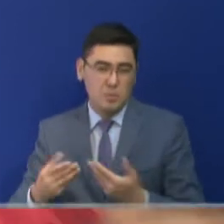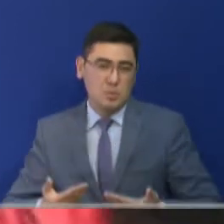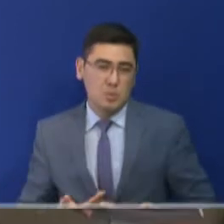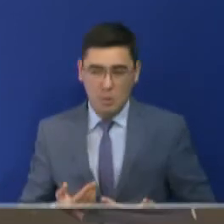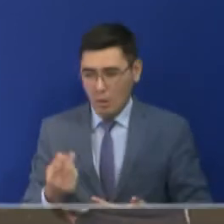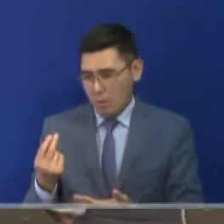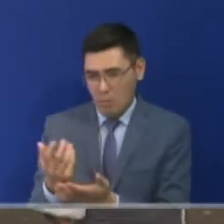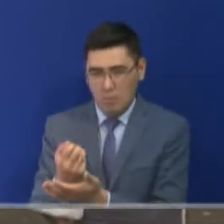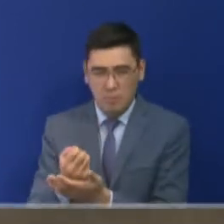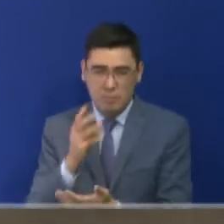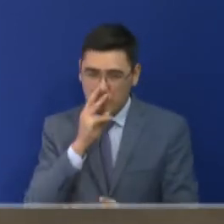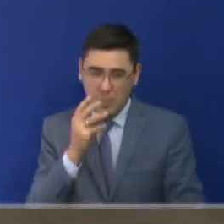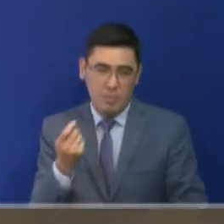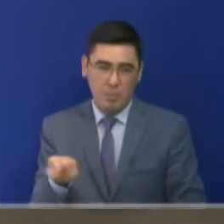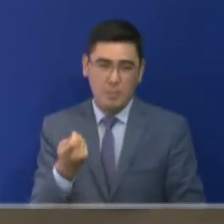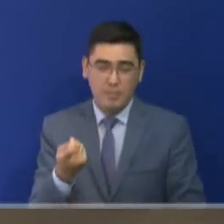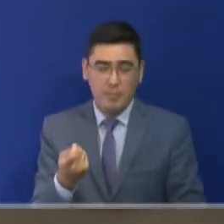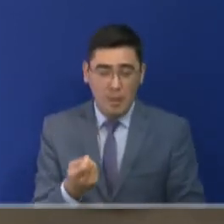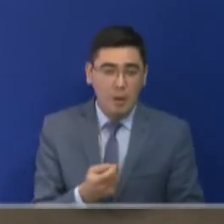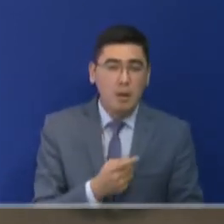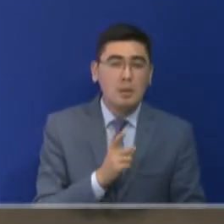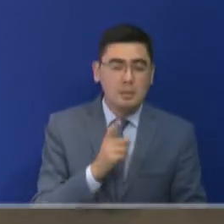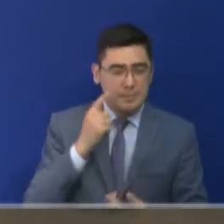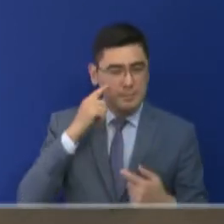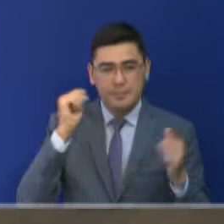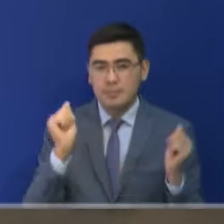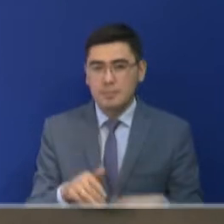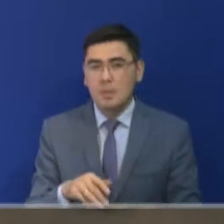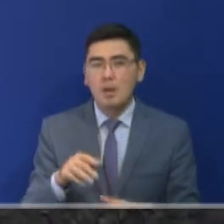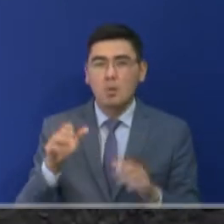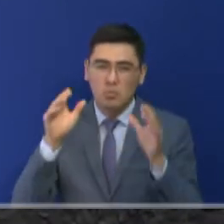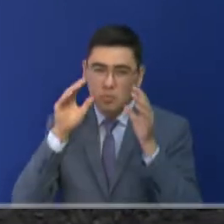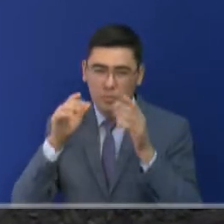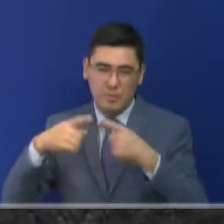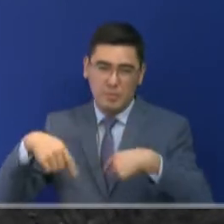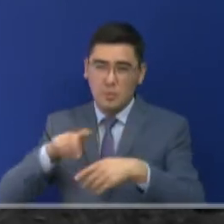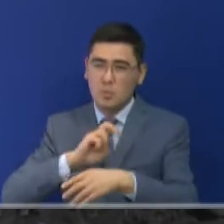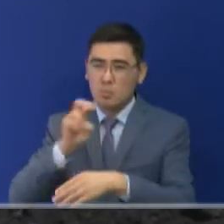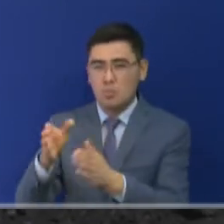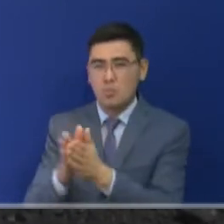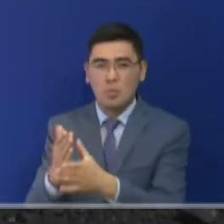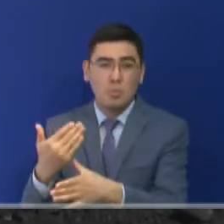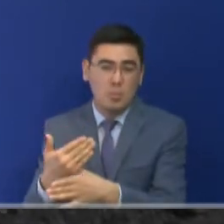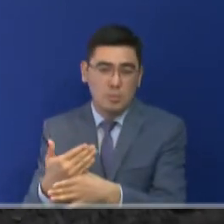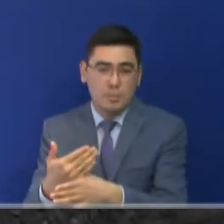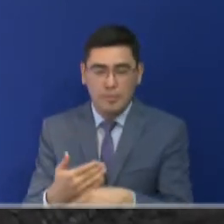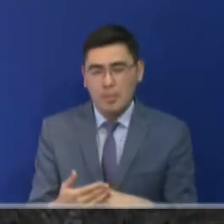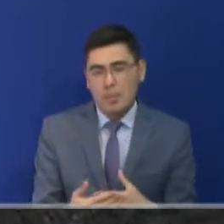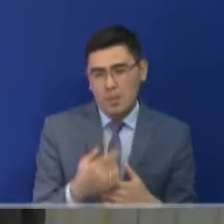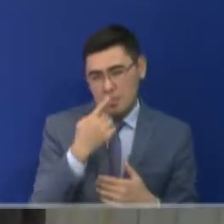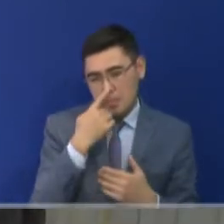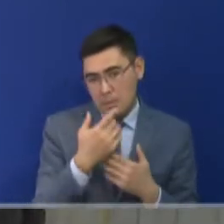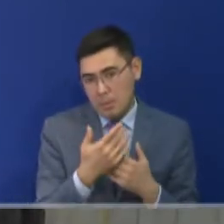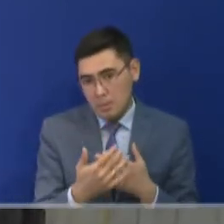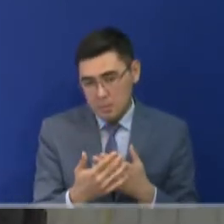Поэтому недавно Нургуль Кабжапаровна пошла в мечеть и написала о том, что ей нужна помощь. Вскоре уголь был доставлен ей прямо